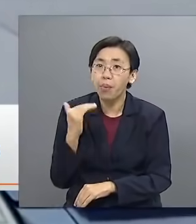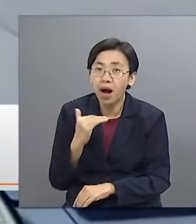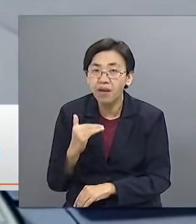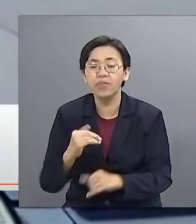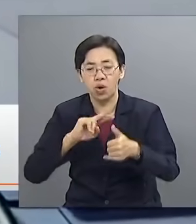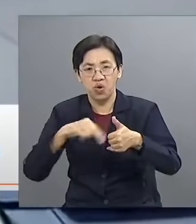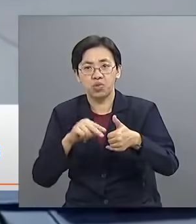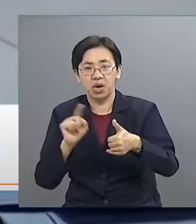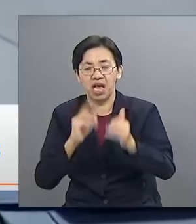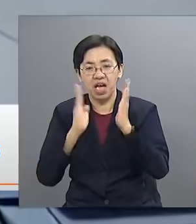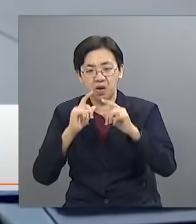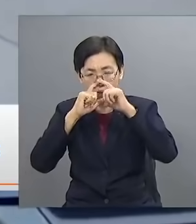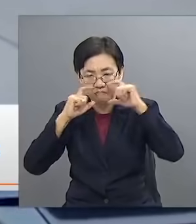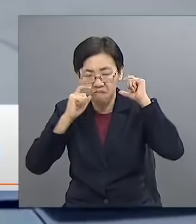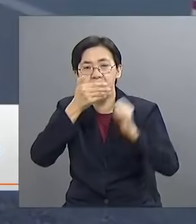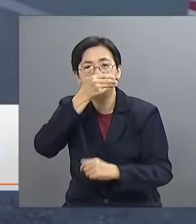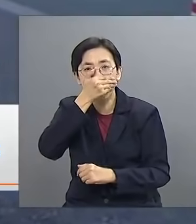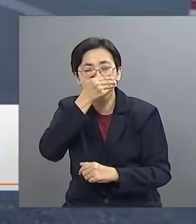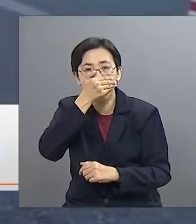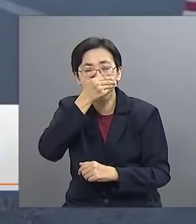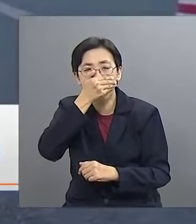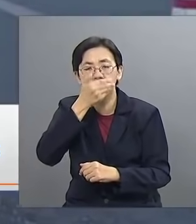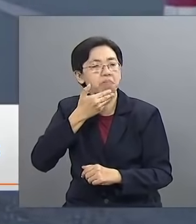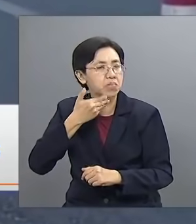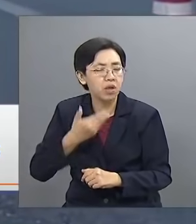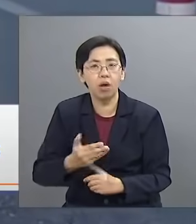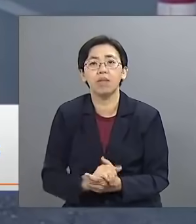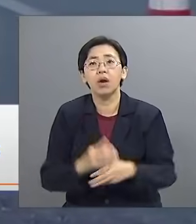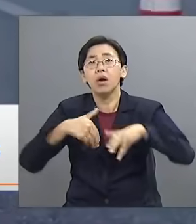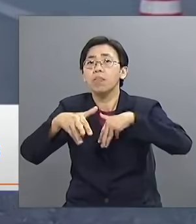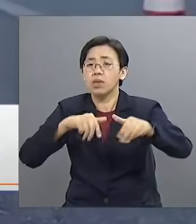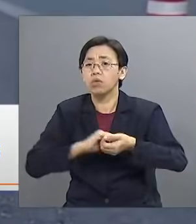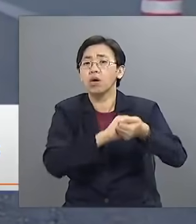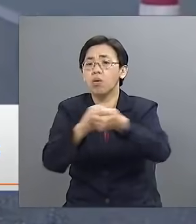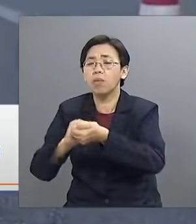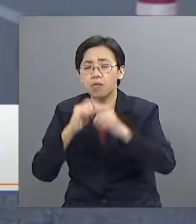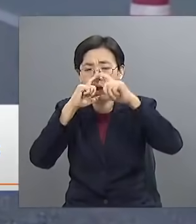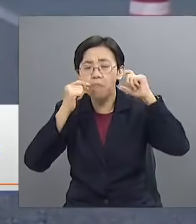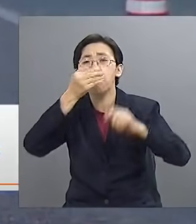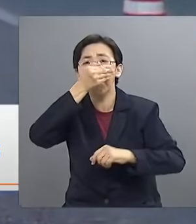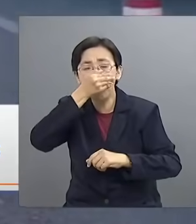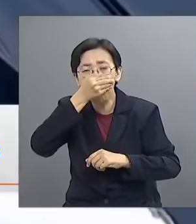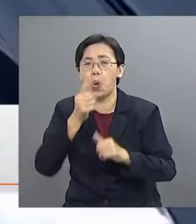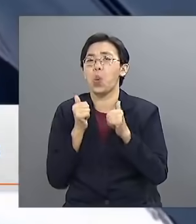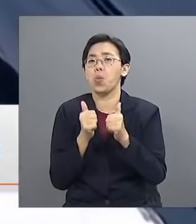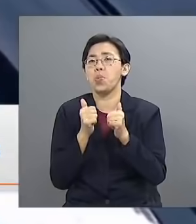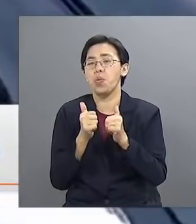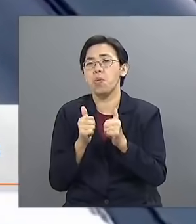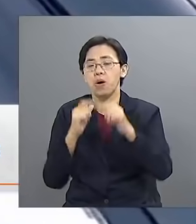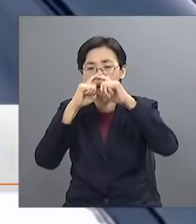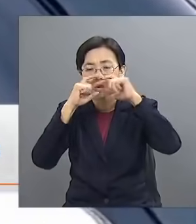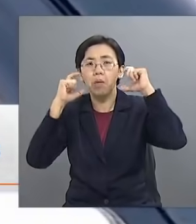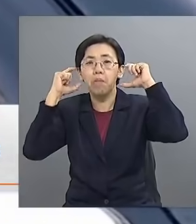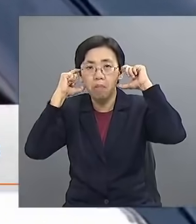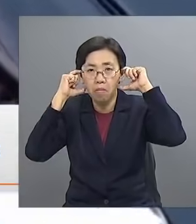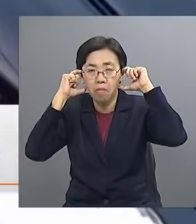น้ากากอนามัยอยู่ตลอดเวลานะซึ่งพบว่าประชาชนก็ให้ความร่วมมือเป็นอย่างดีนะคะทั้งการใส่หน้ากากอนามัยออกนอกบ้